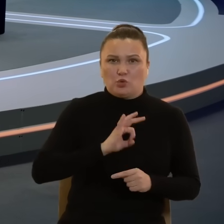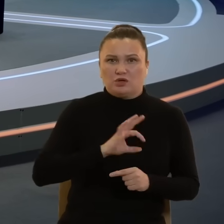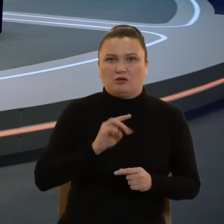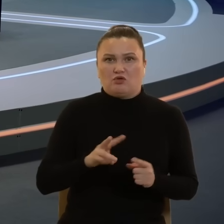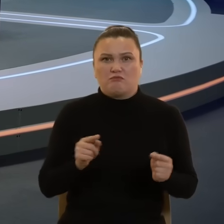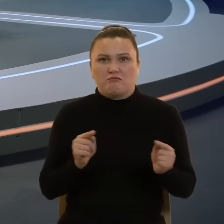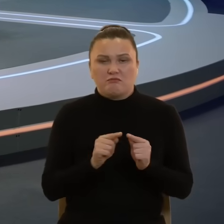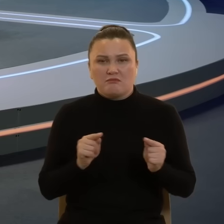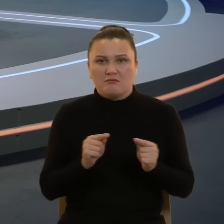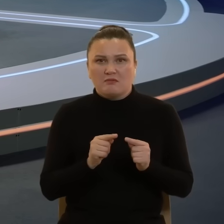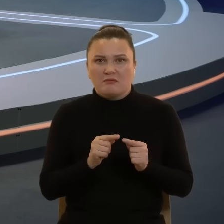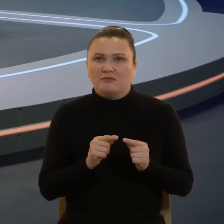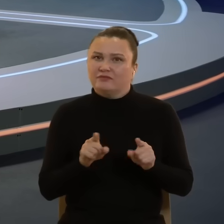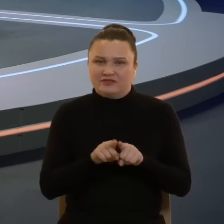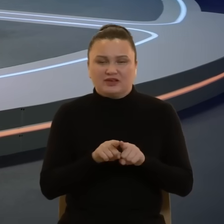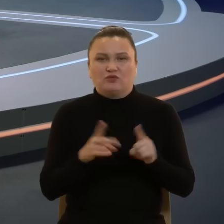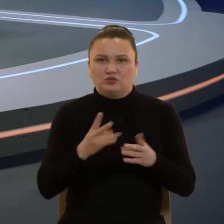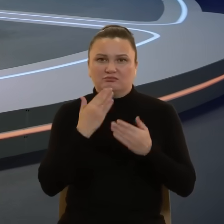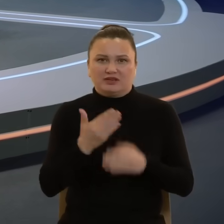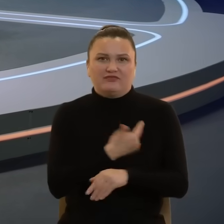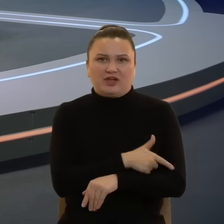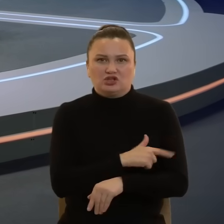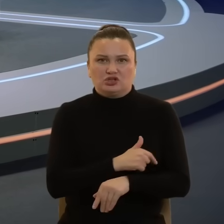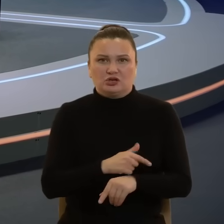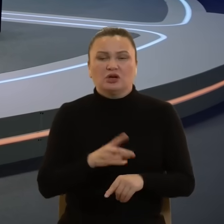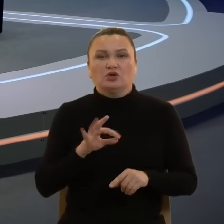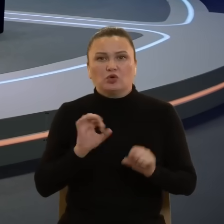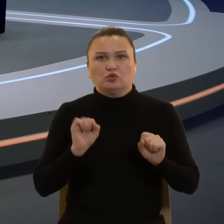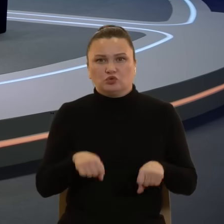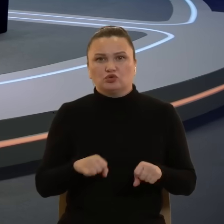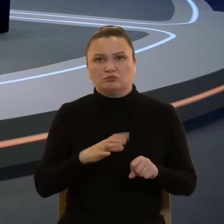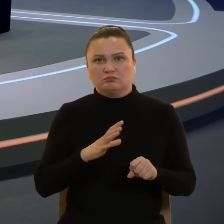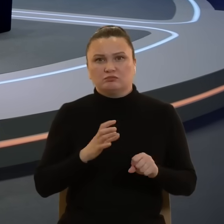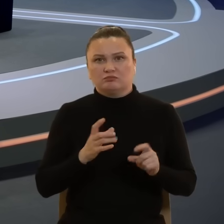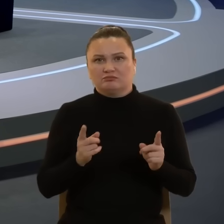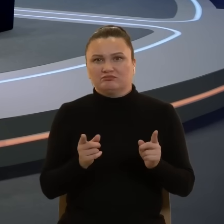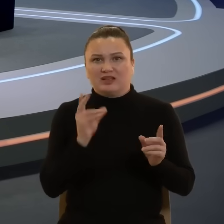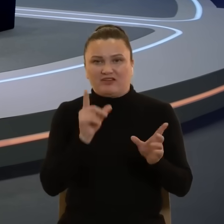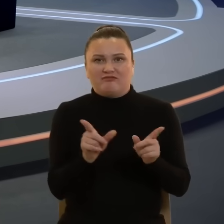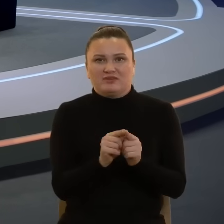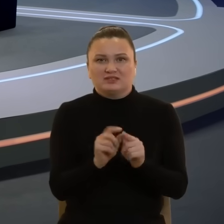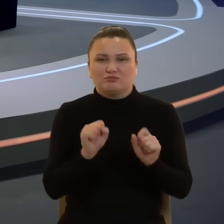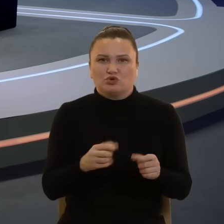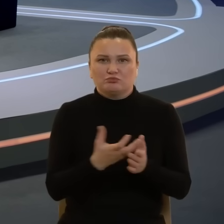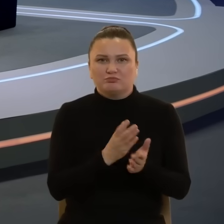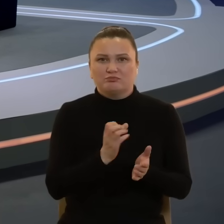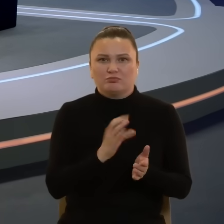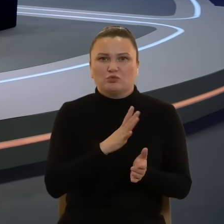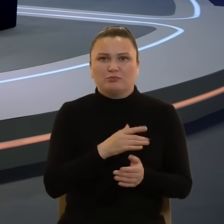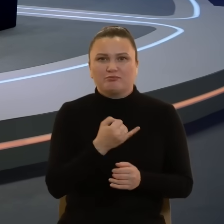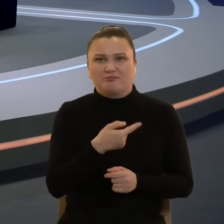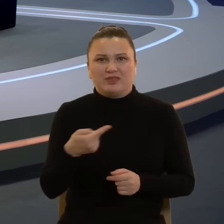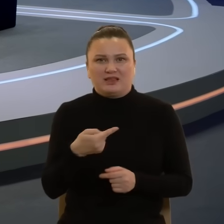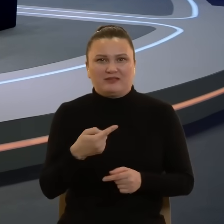все-таки необходима врачебная квалификация. Но это тоже может сопровождаться последствиями. Я, собственно, не собиралась